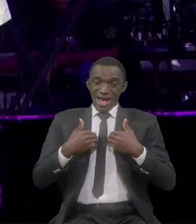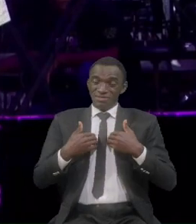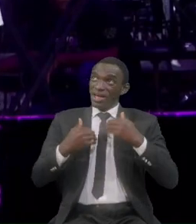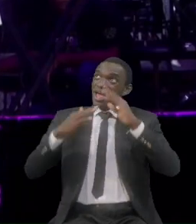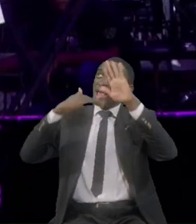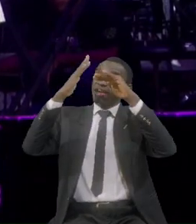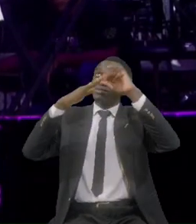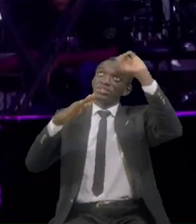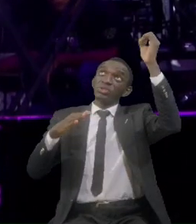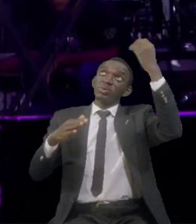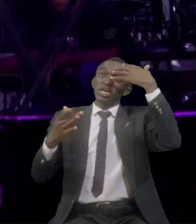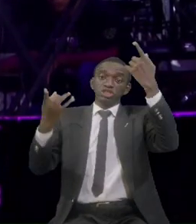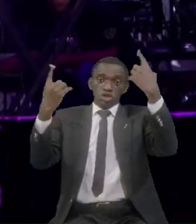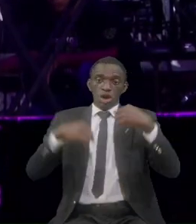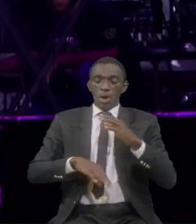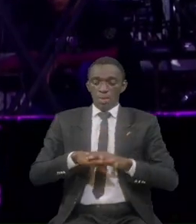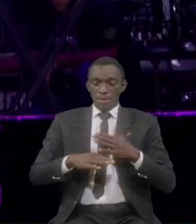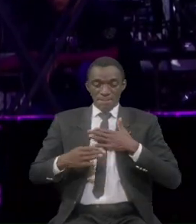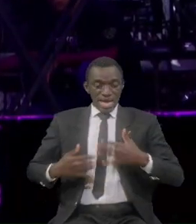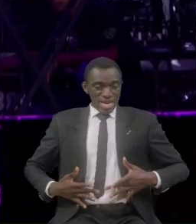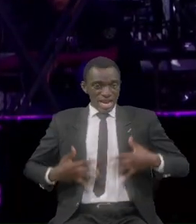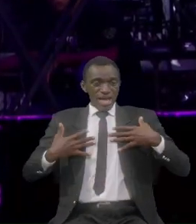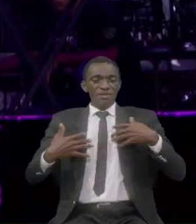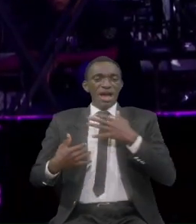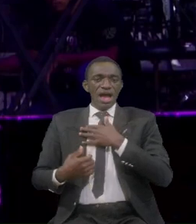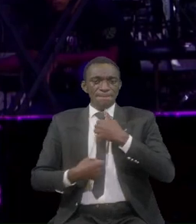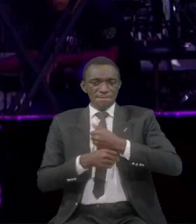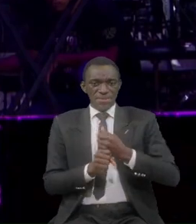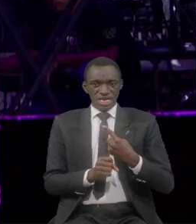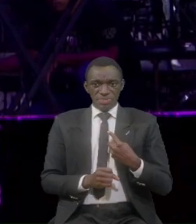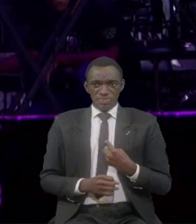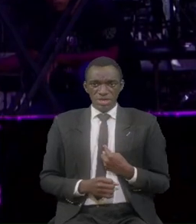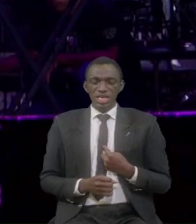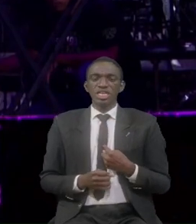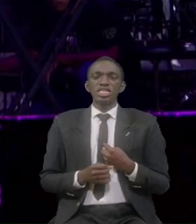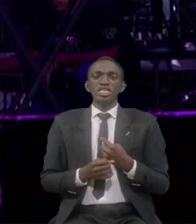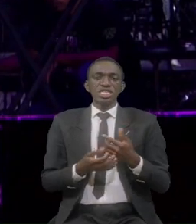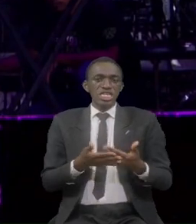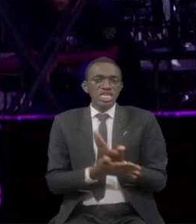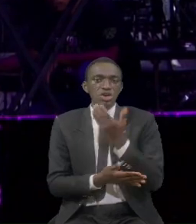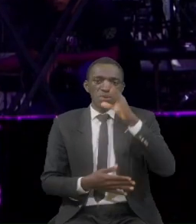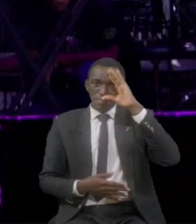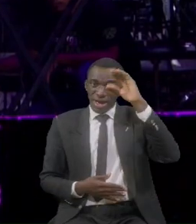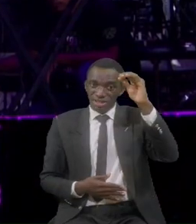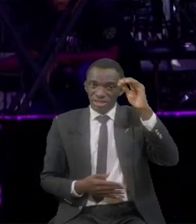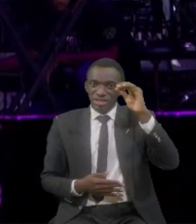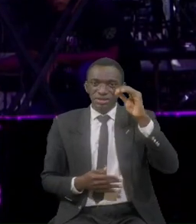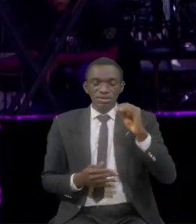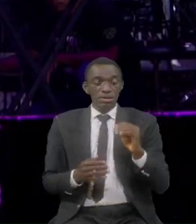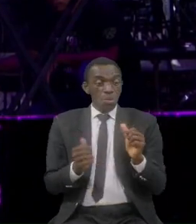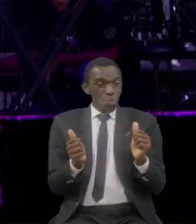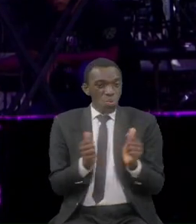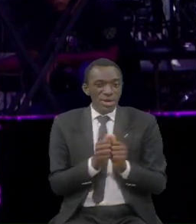and making you a new man. Ang grasa sa langit mo abot sa imong kinabuhi o gusto niya ang imong kinahulaon. With man, this